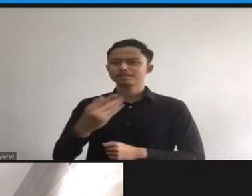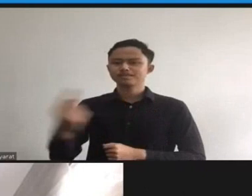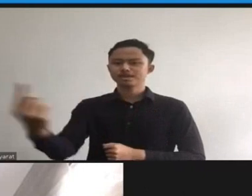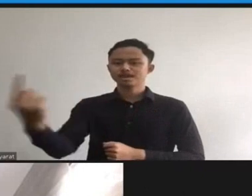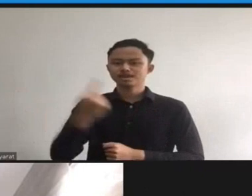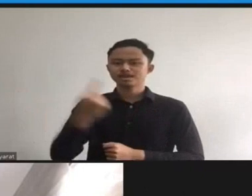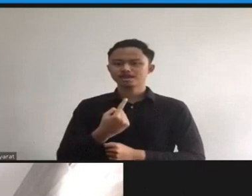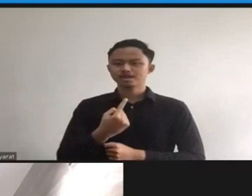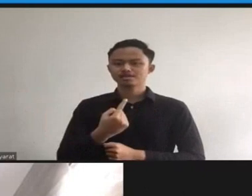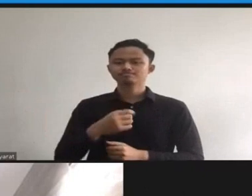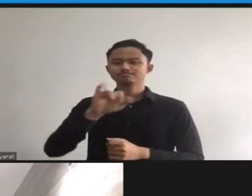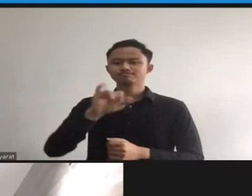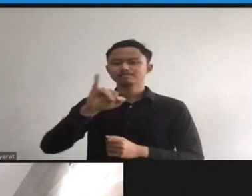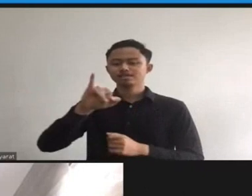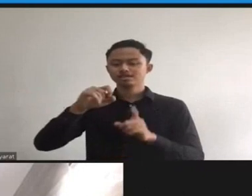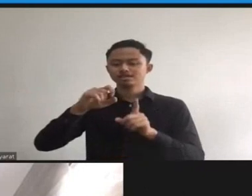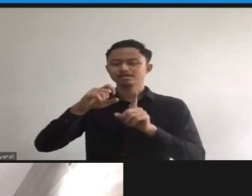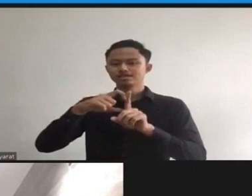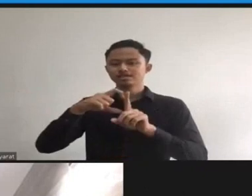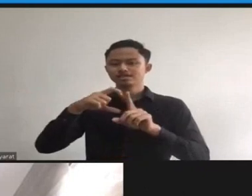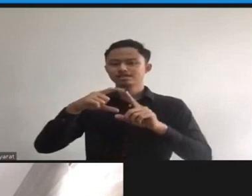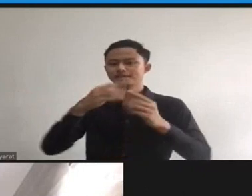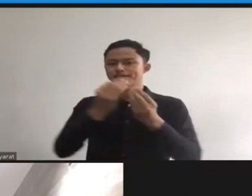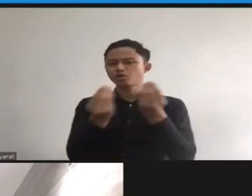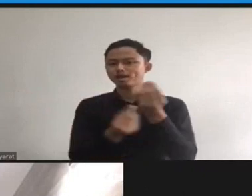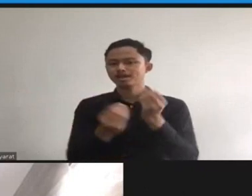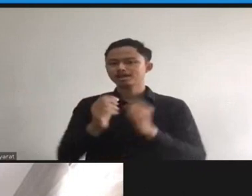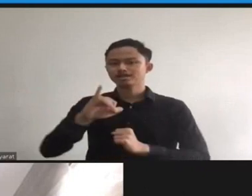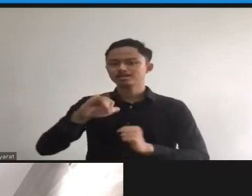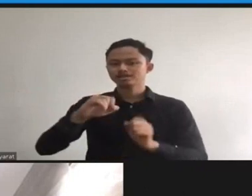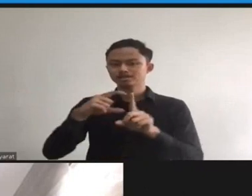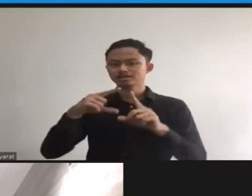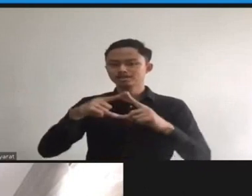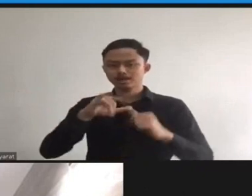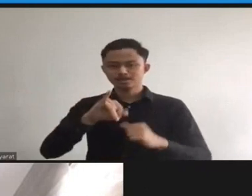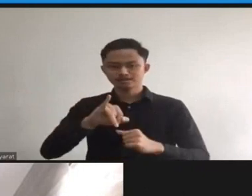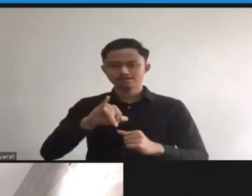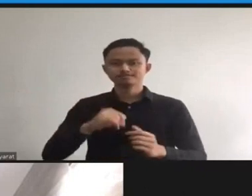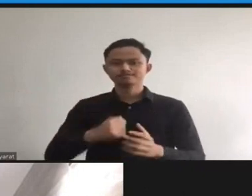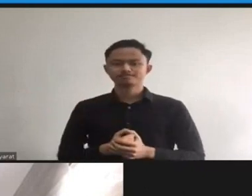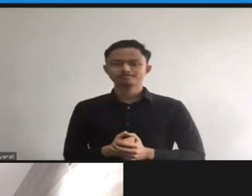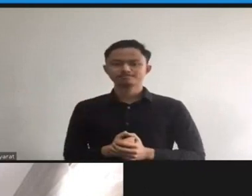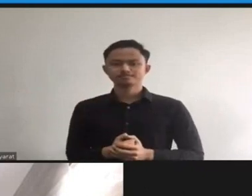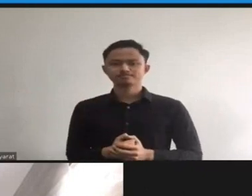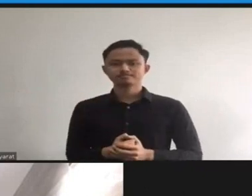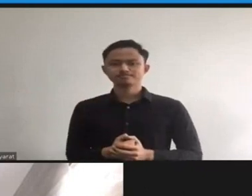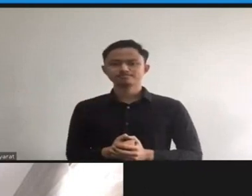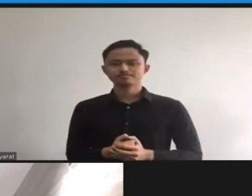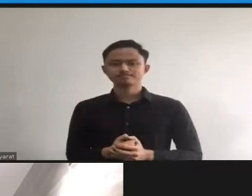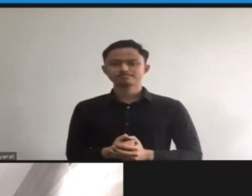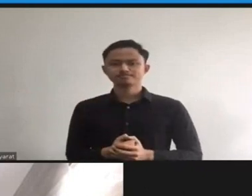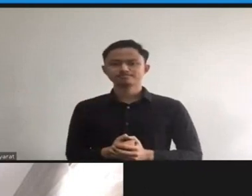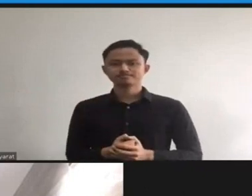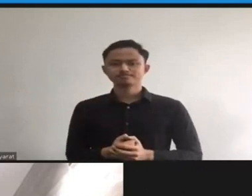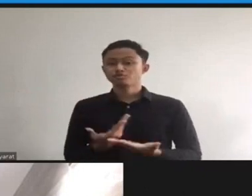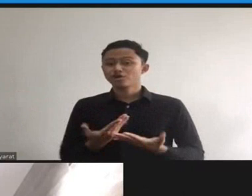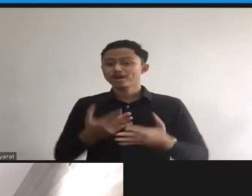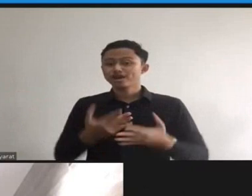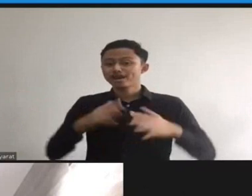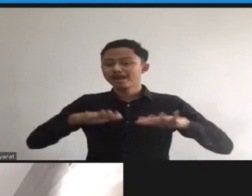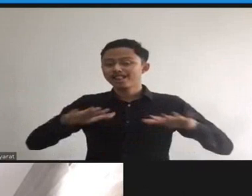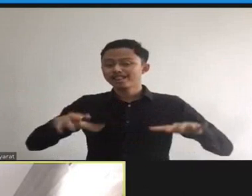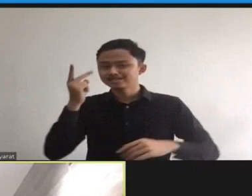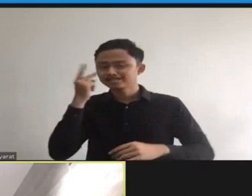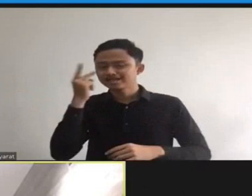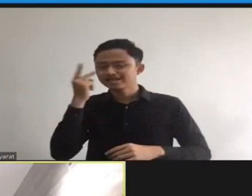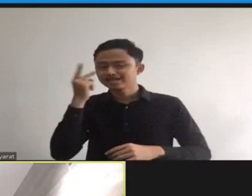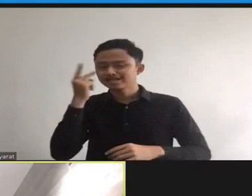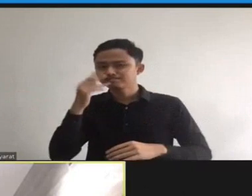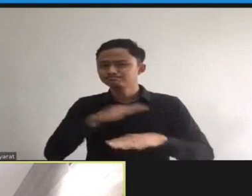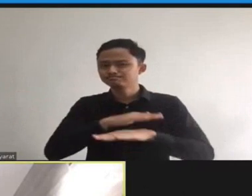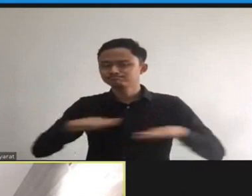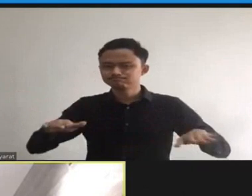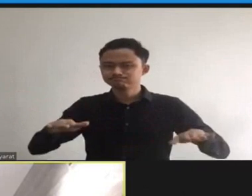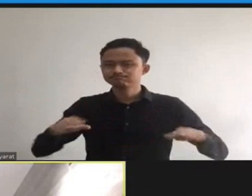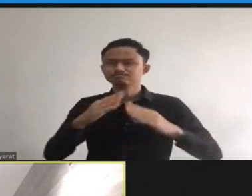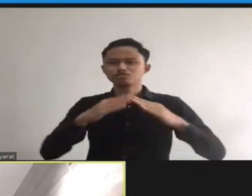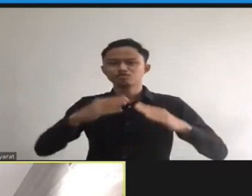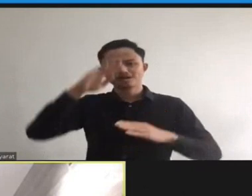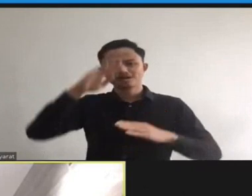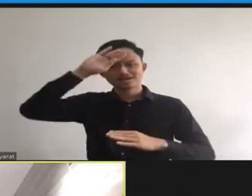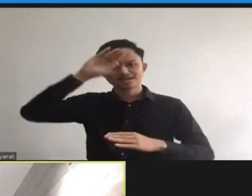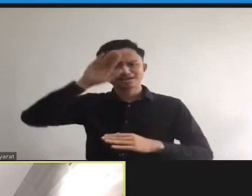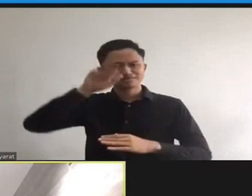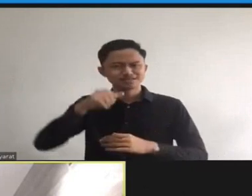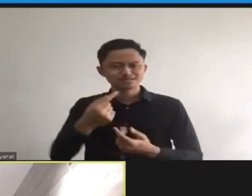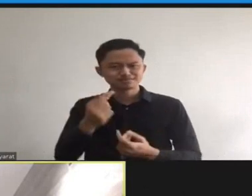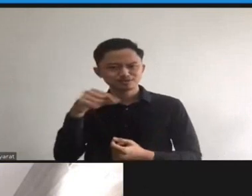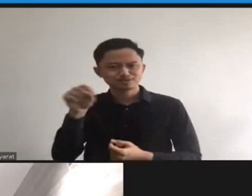ya. Beliau masih pakai alat pengaman ini mungkin di rumah sakit ya dok ya. Rumah sakit betul. Ya,